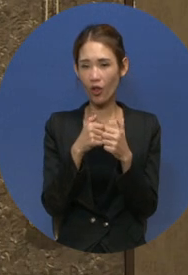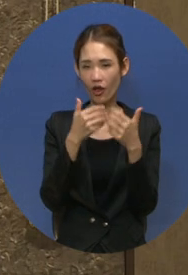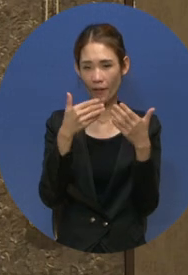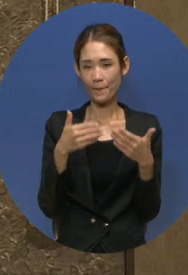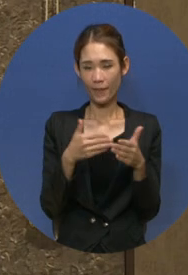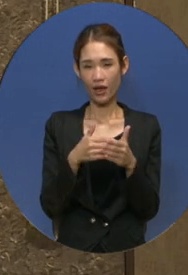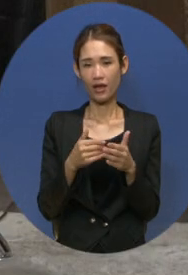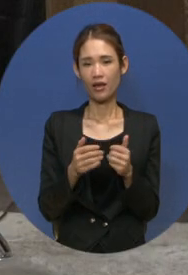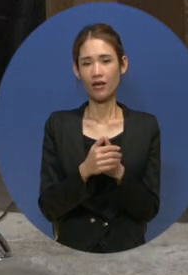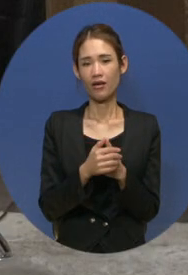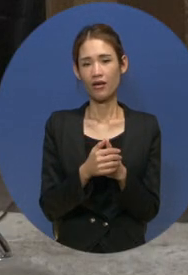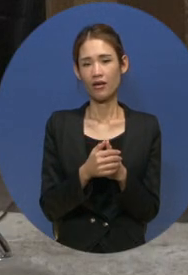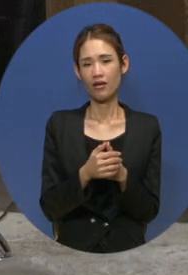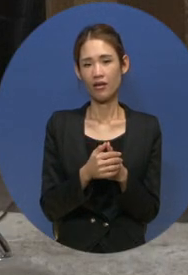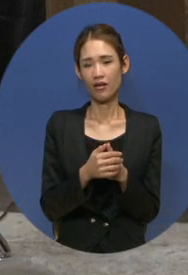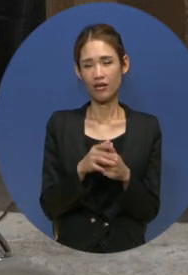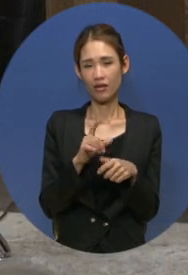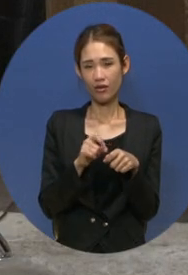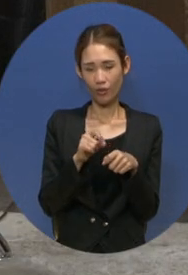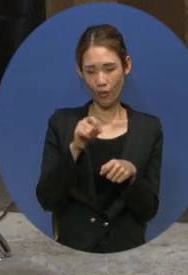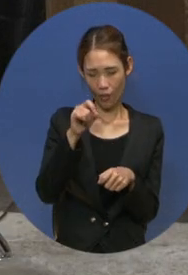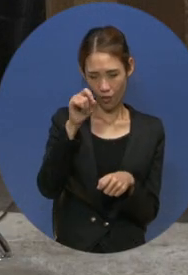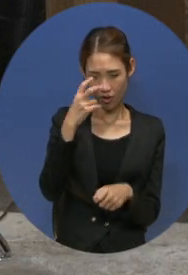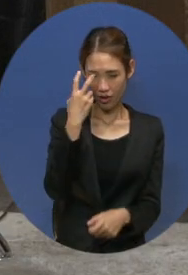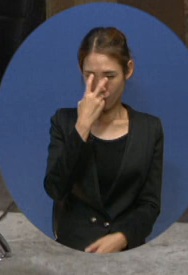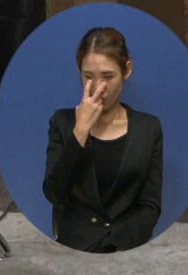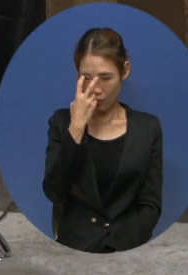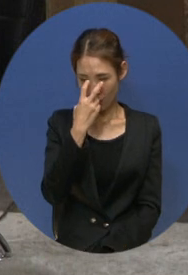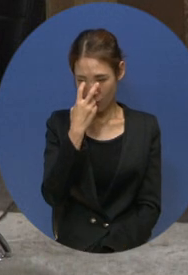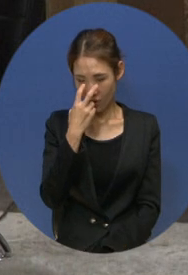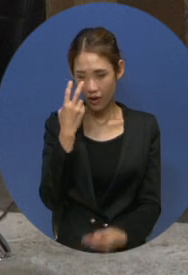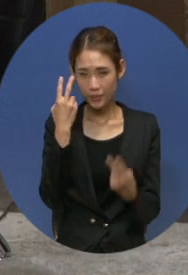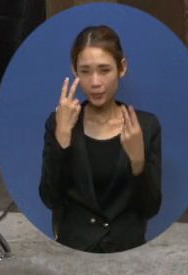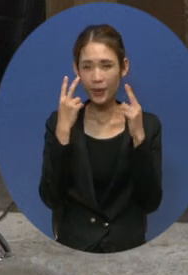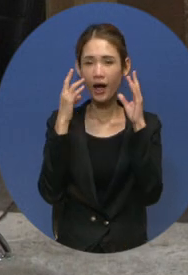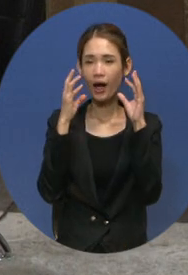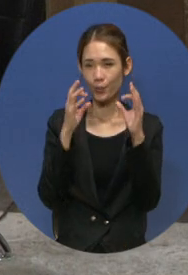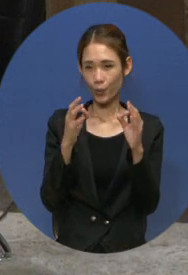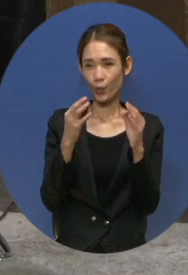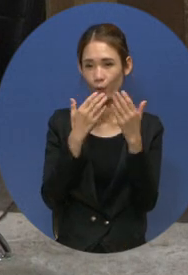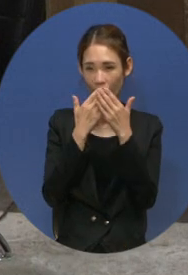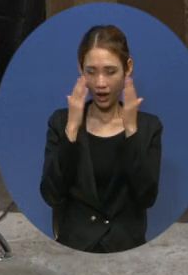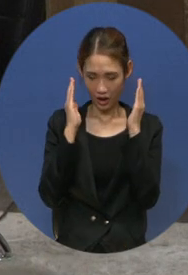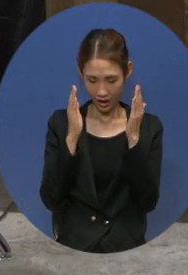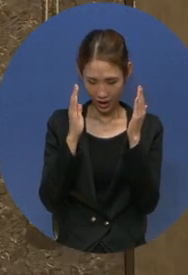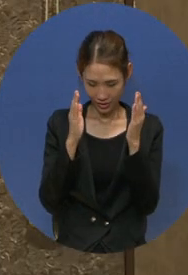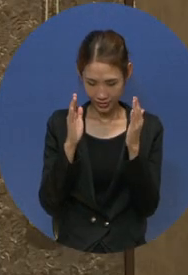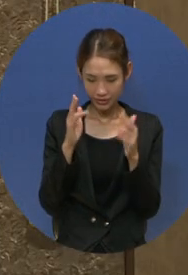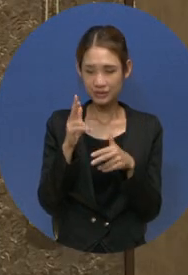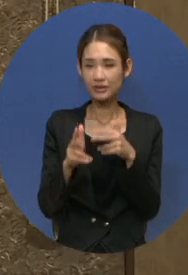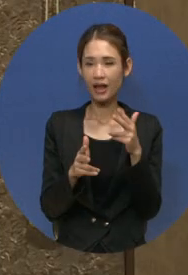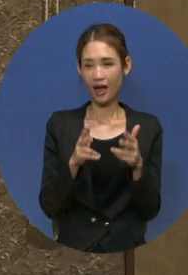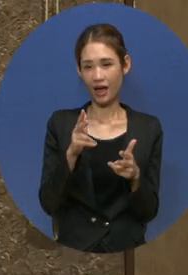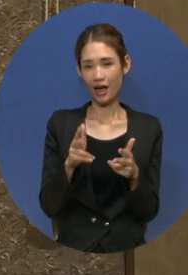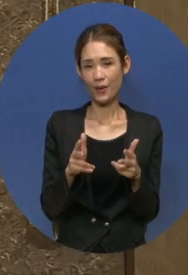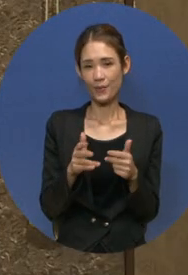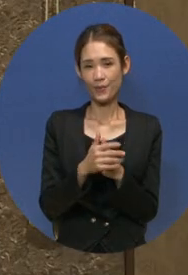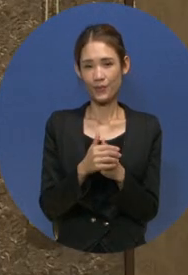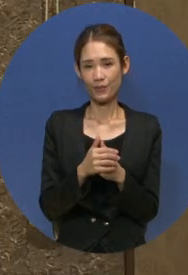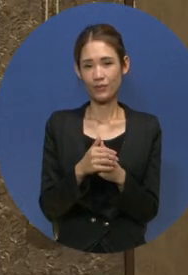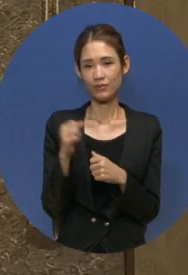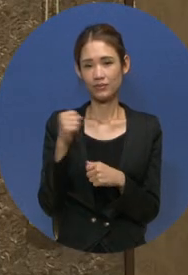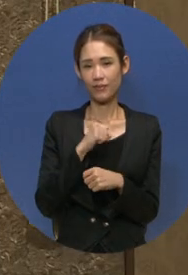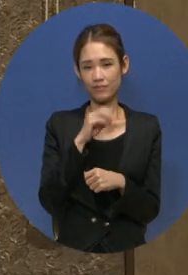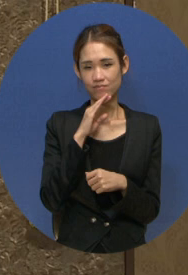아, 네, 그러니까 이게 장기적인 관점에서 그렇죠. 보는 이 학습 네. 그러니까 팔로우 사업이네요. 네, 사후 지원 그런